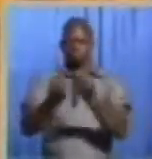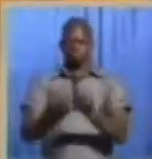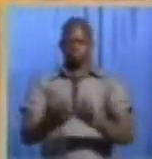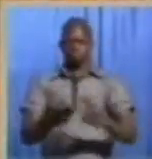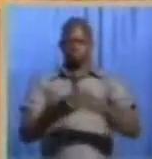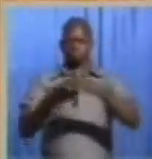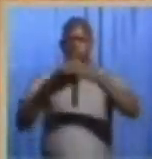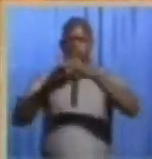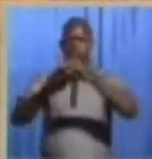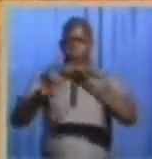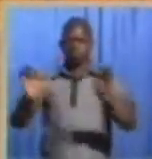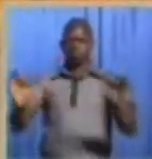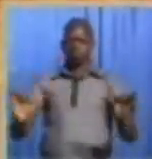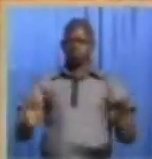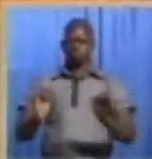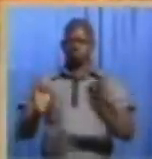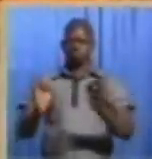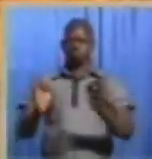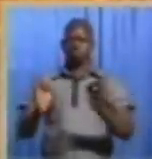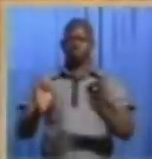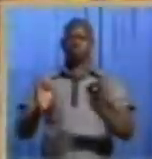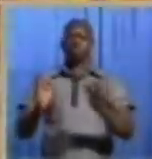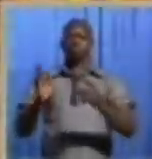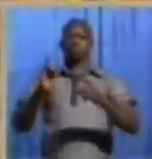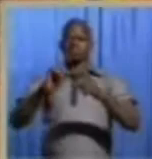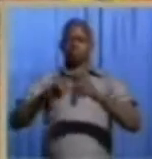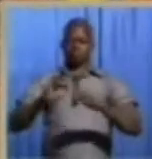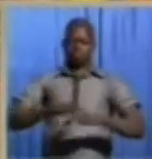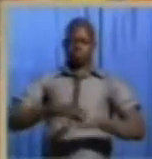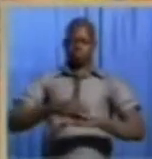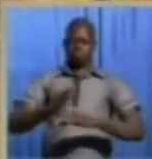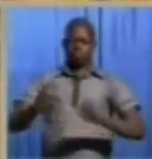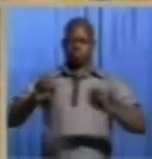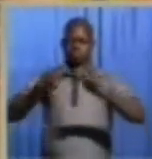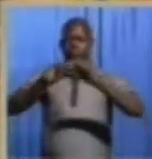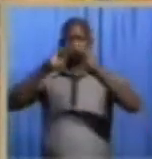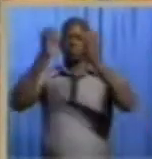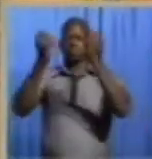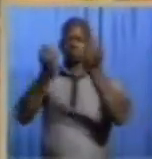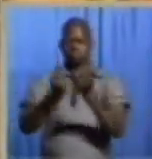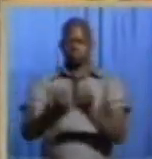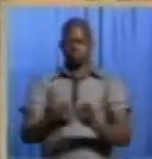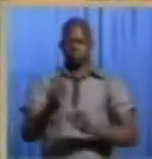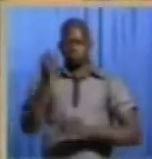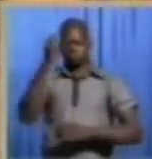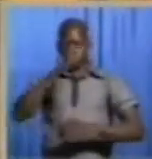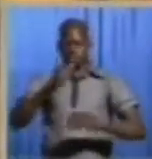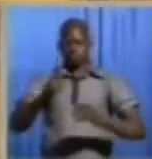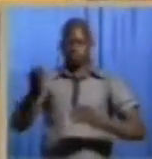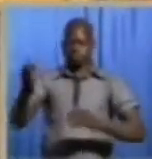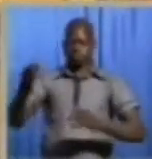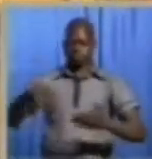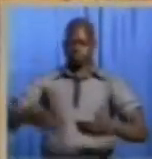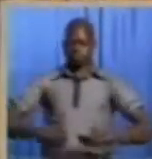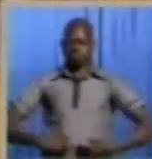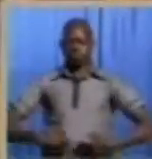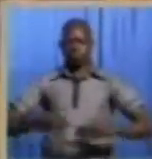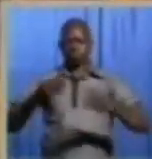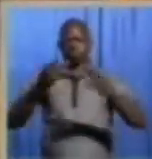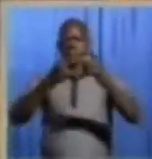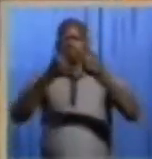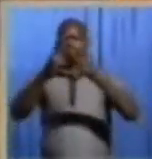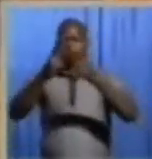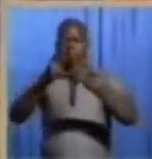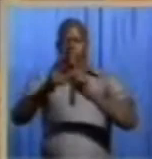le ton de la compétition. À sa suite, la troupe Afro-Faso Jeunesse, puis la troupe